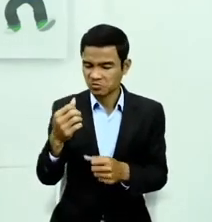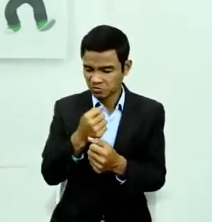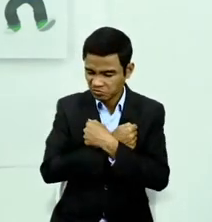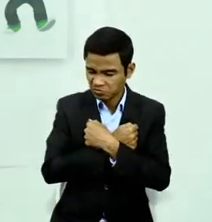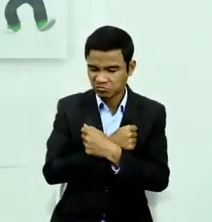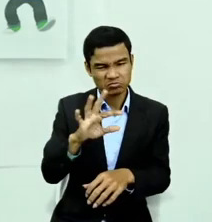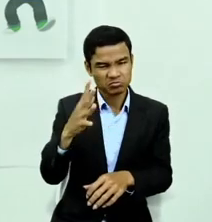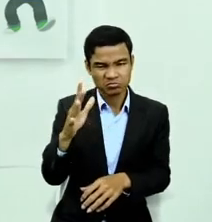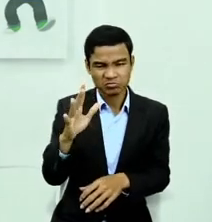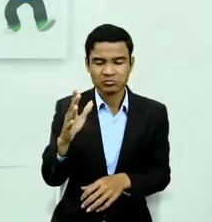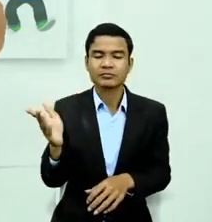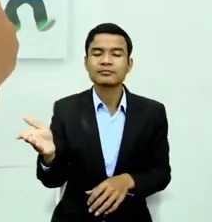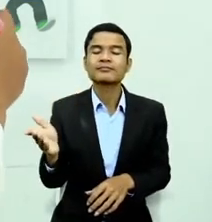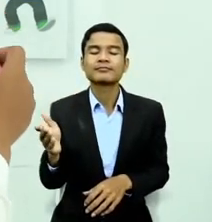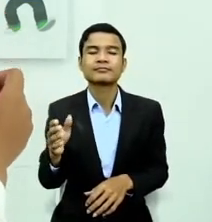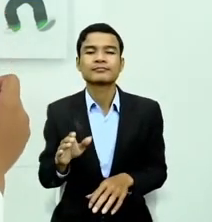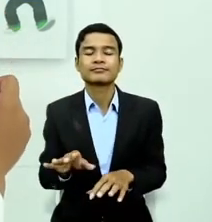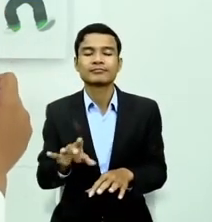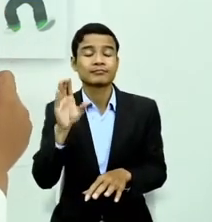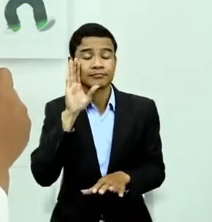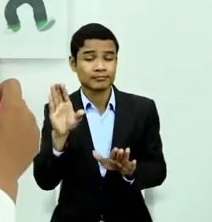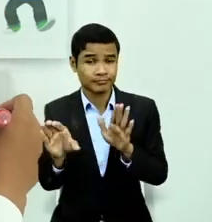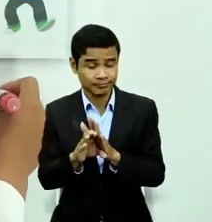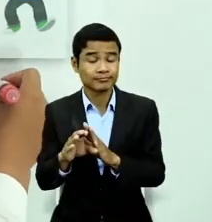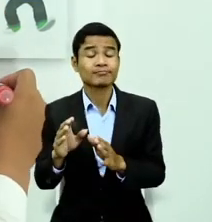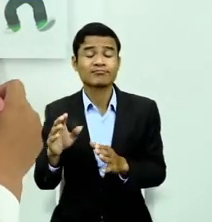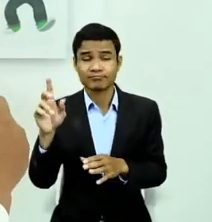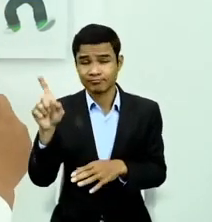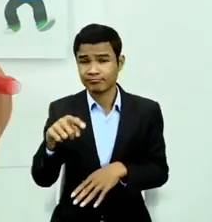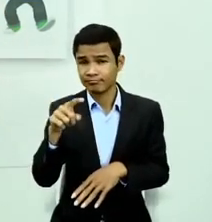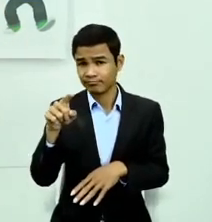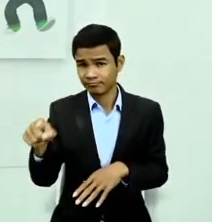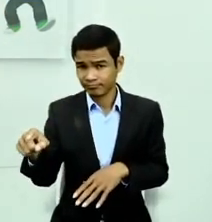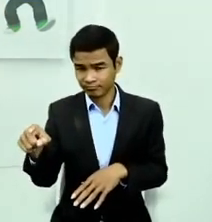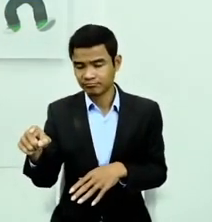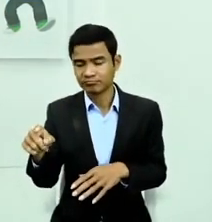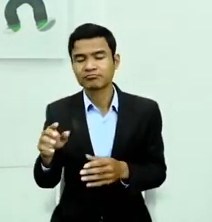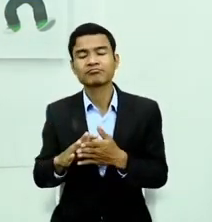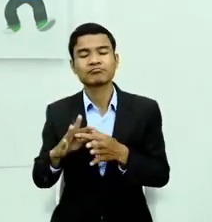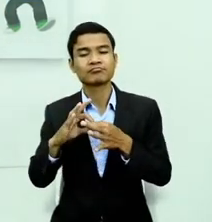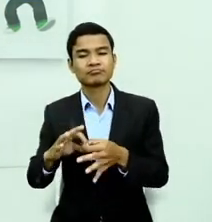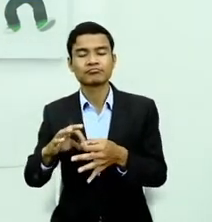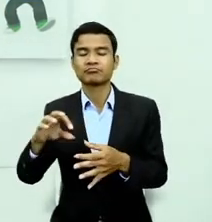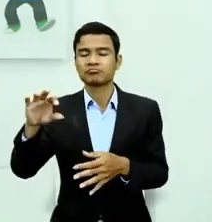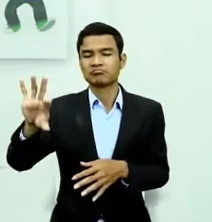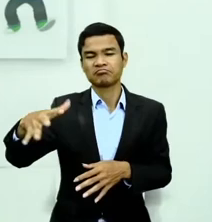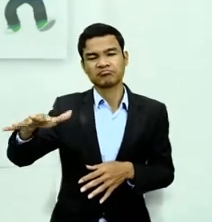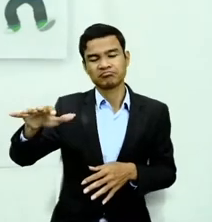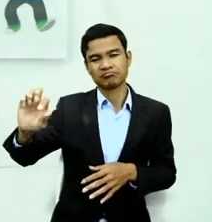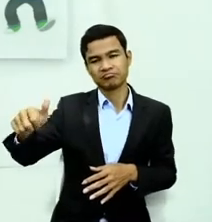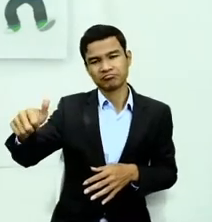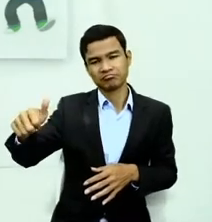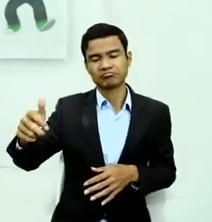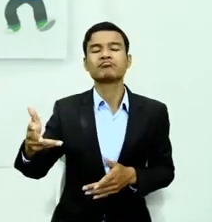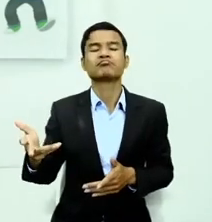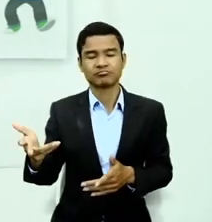tên là con nát chẳng nòng rục hiệp này cứ dưỡng đã tháo tầm nẹt tầm nòng mình là